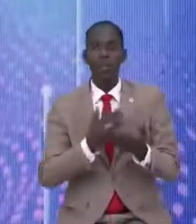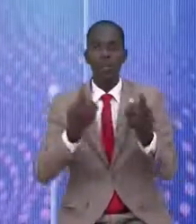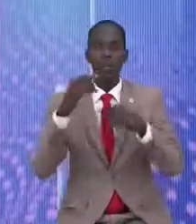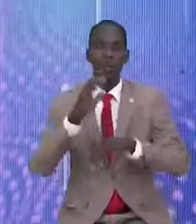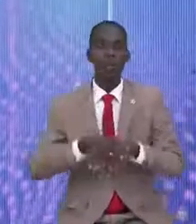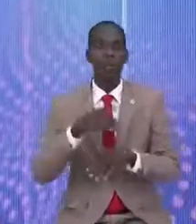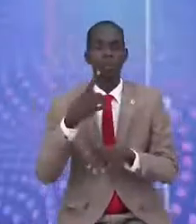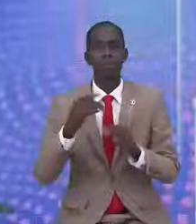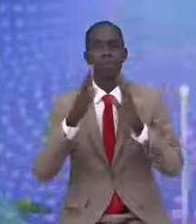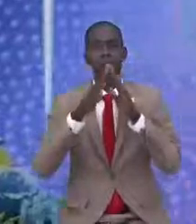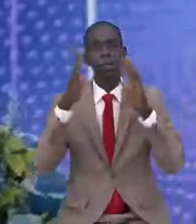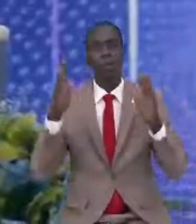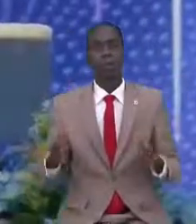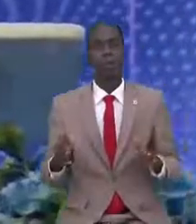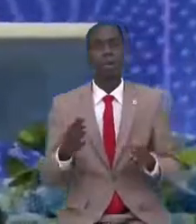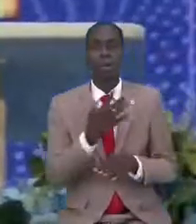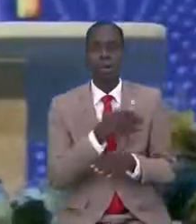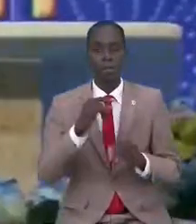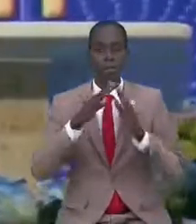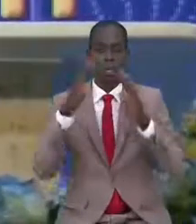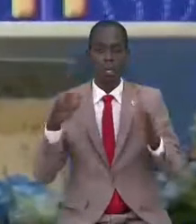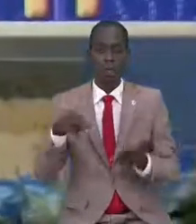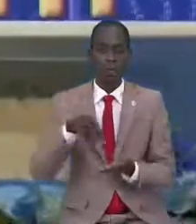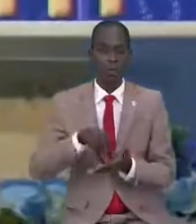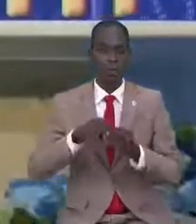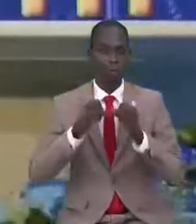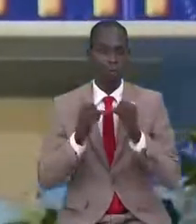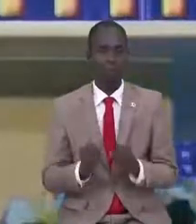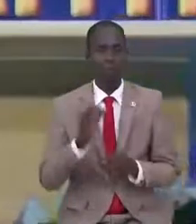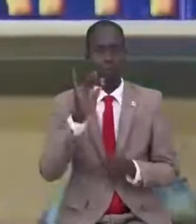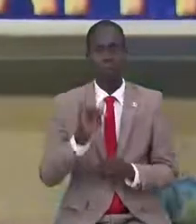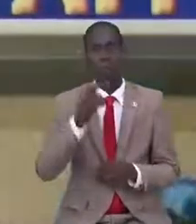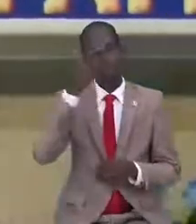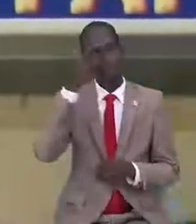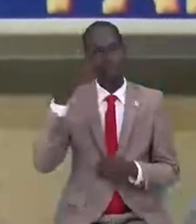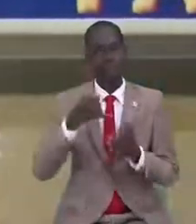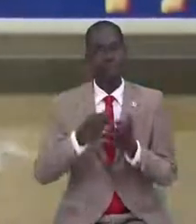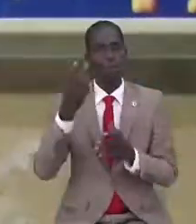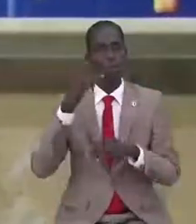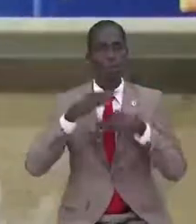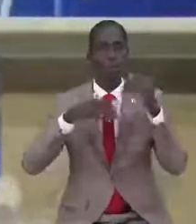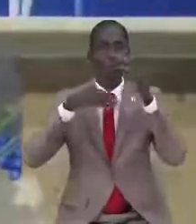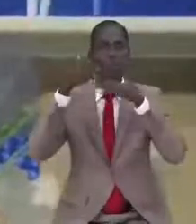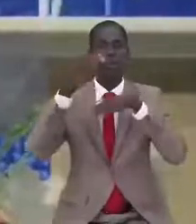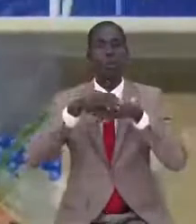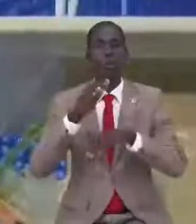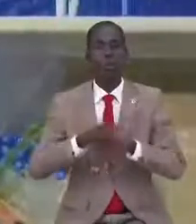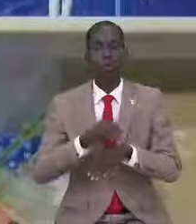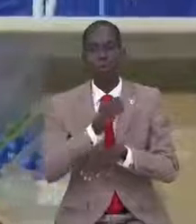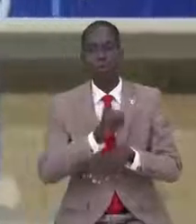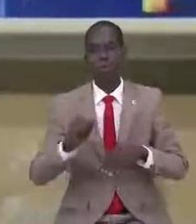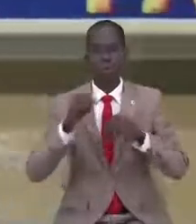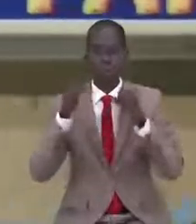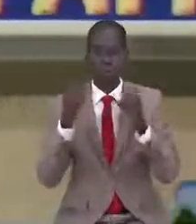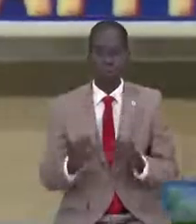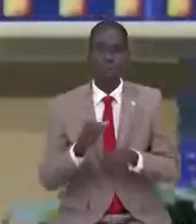orages viennent contre cette maison. Et la maison est tenue ferme parce qu'elle est bâtie sur le roc